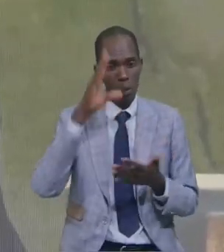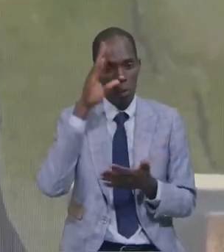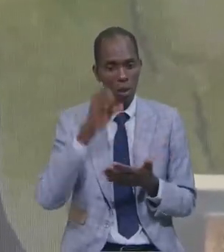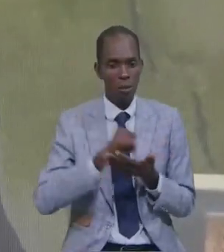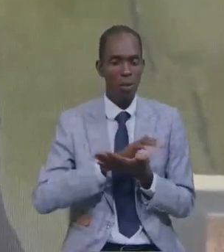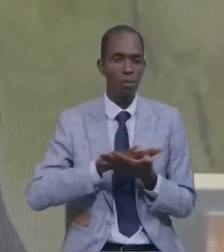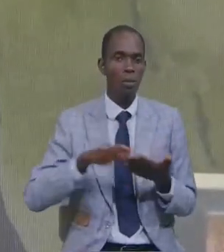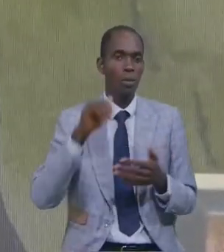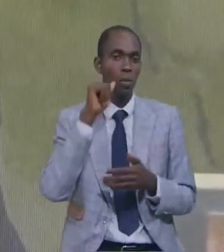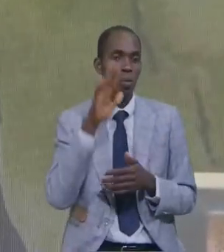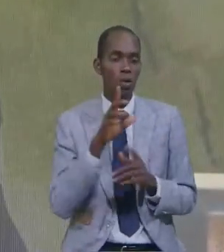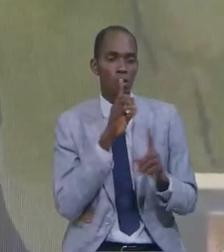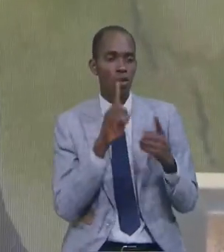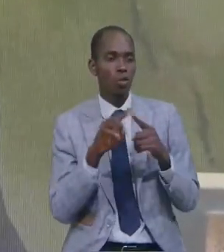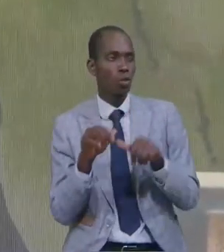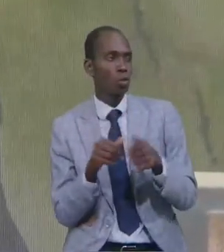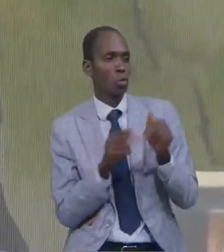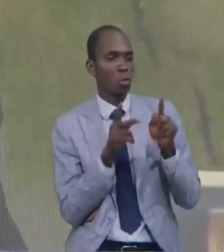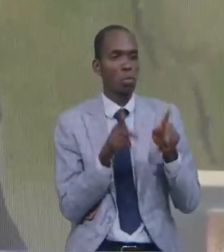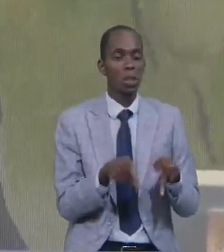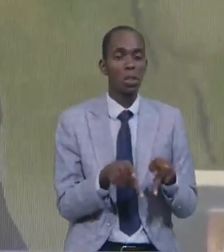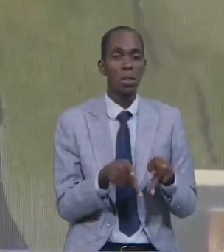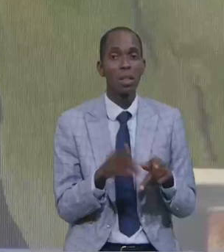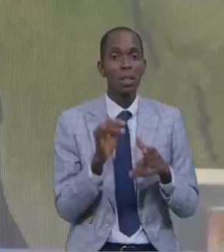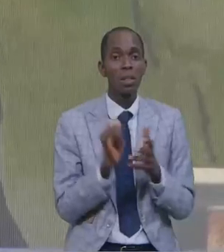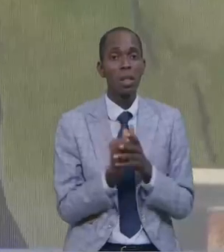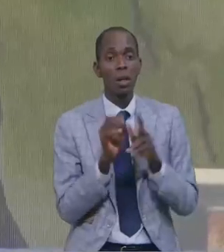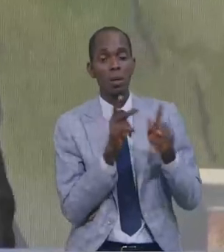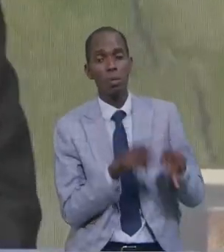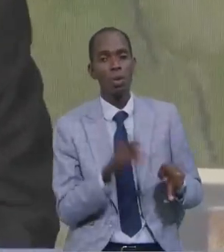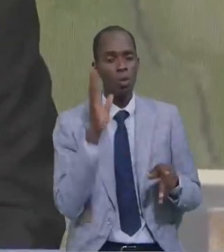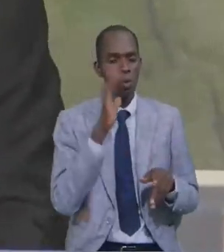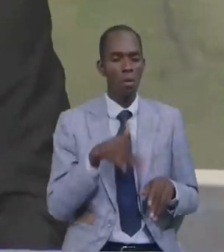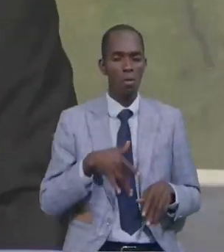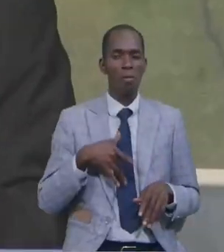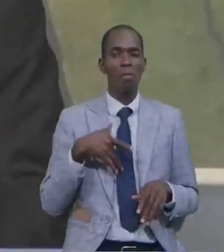aura la consolation de l'esprit, la joie du Seigneur,